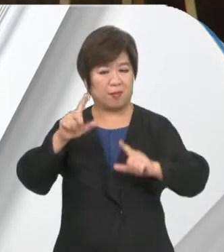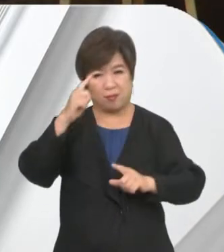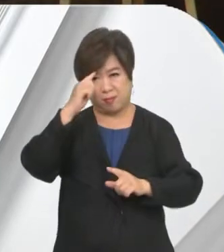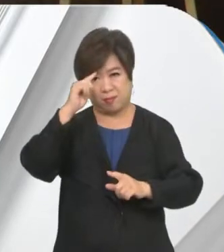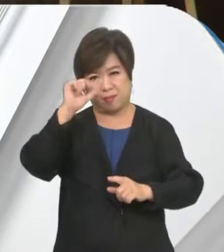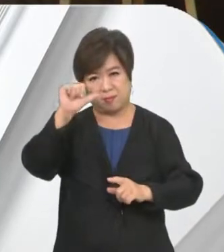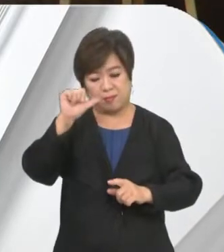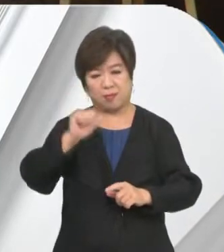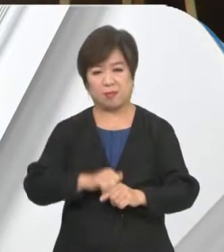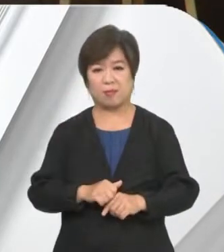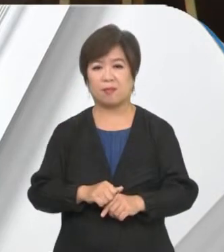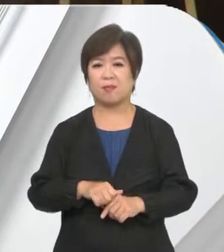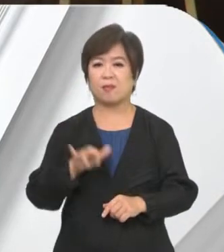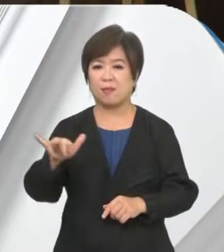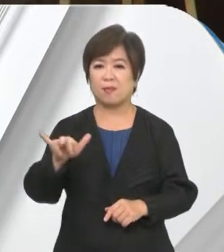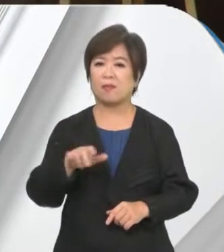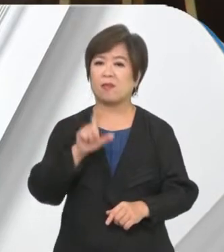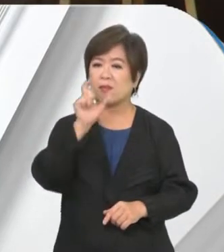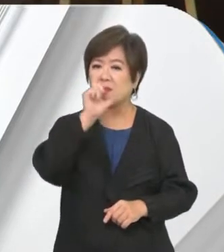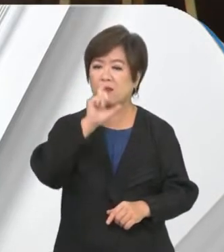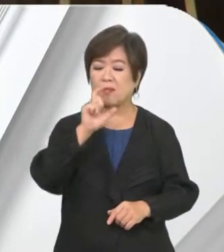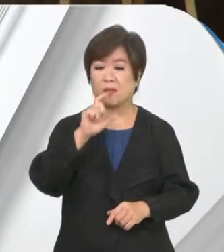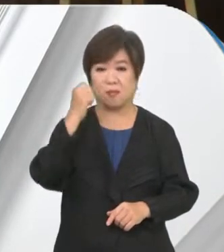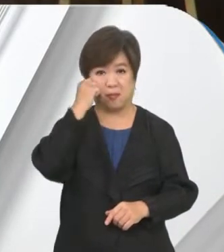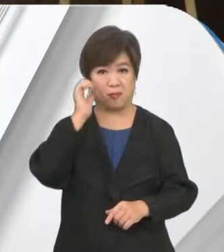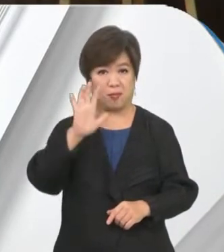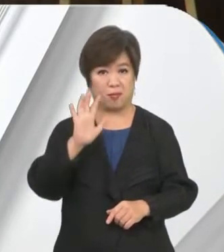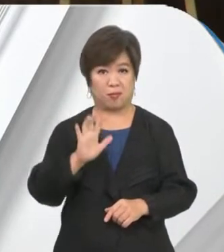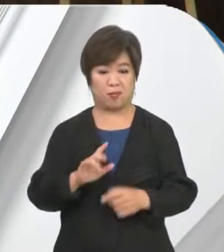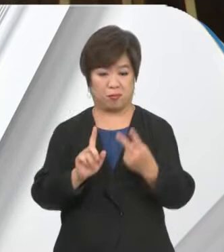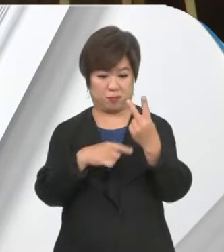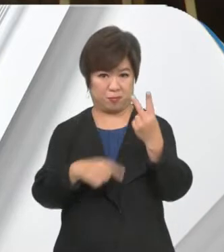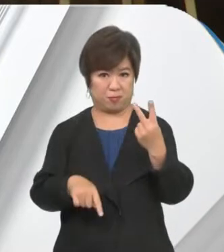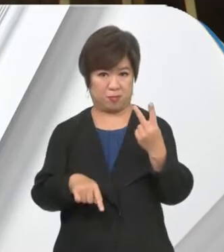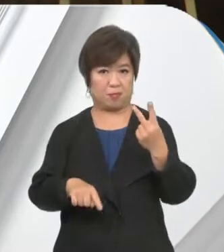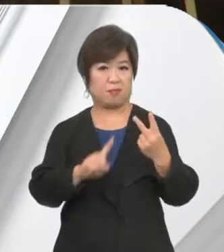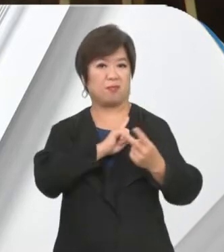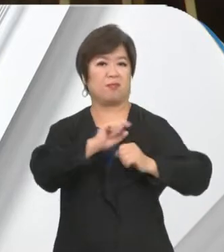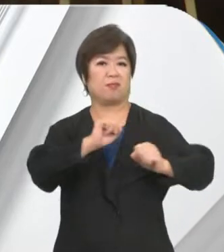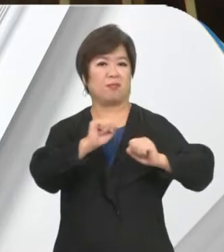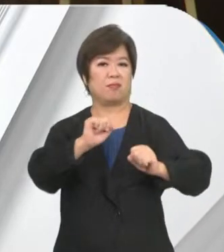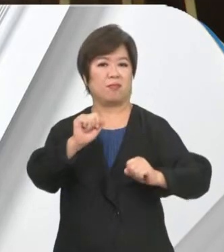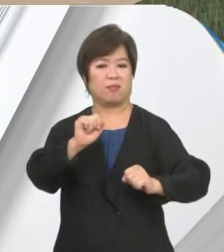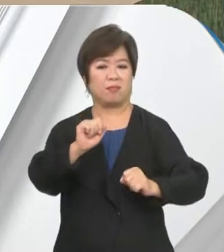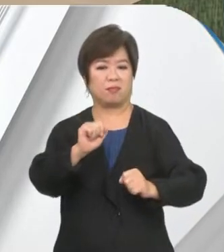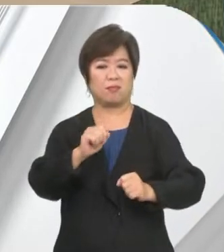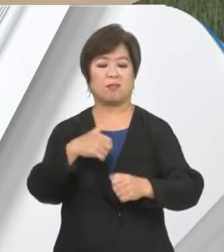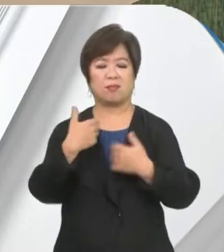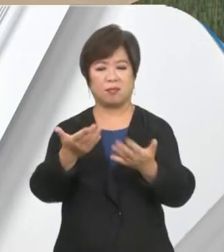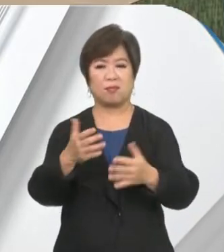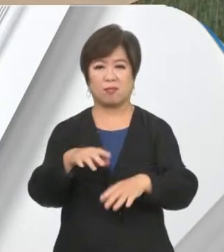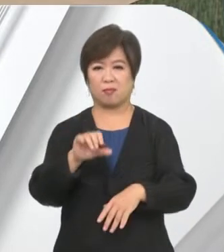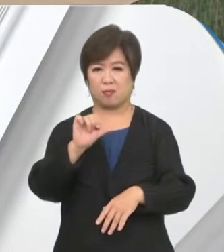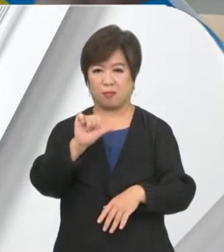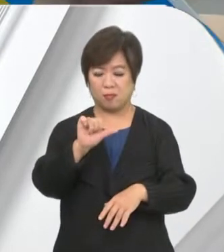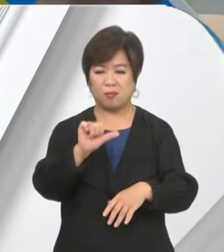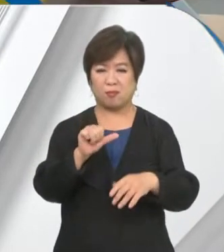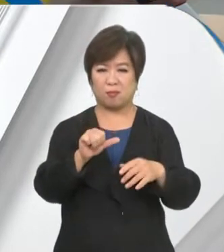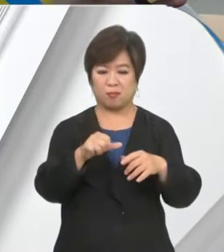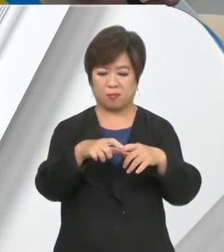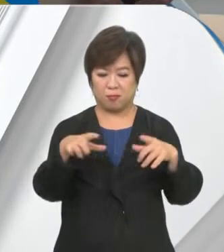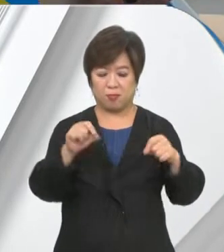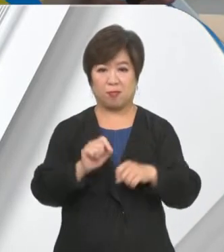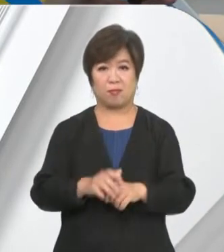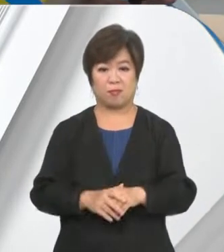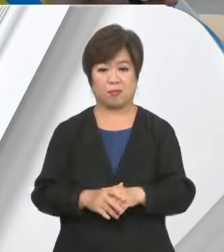的7+9自由行，是双人份哦。那我们目前规划的是送出5组， 我们会搭配7月15号